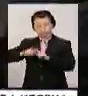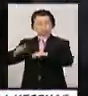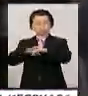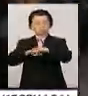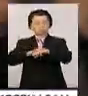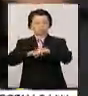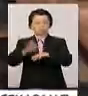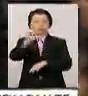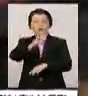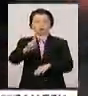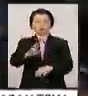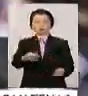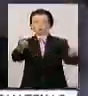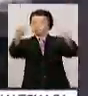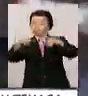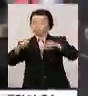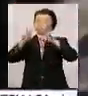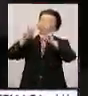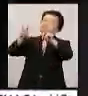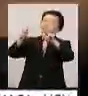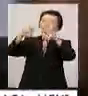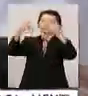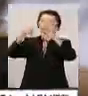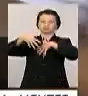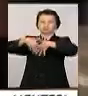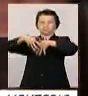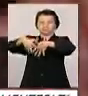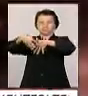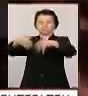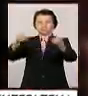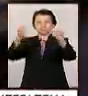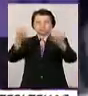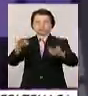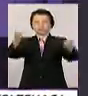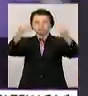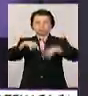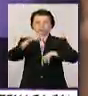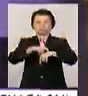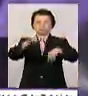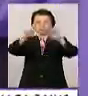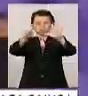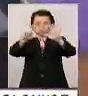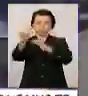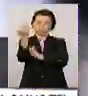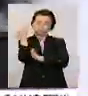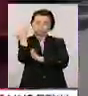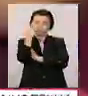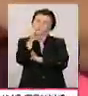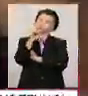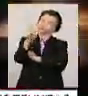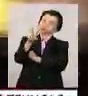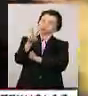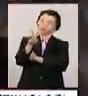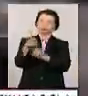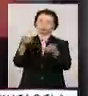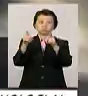dan agama turut hadir menyaksikan istiadat perarakan itu. Kebanyakan mereka hadir seawal jam 7 pagi untuk menyaksikan